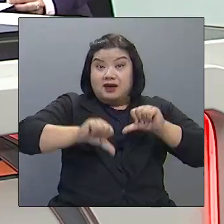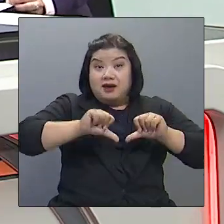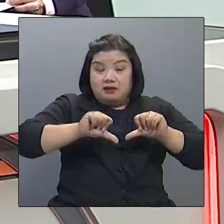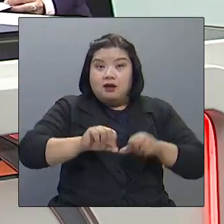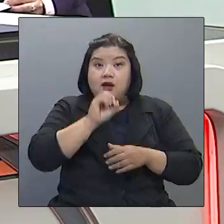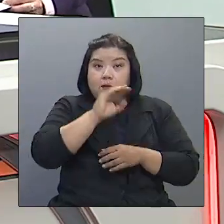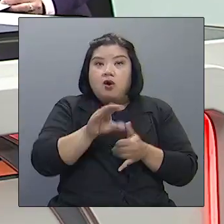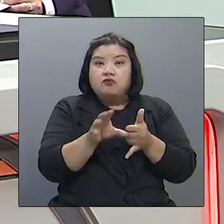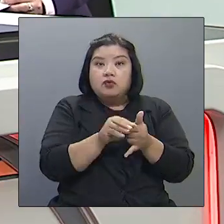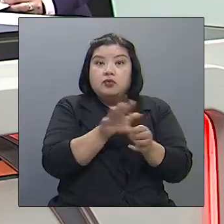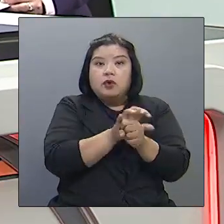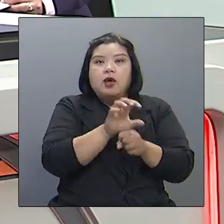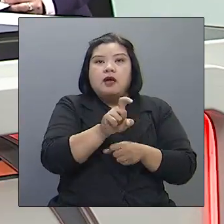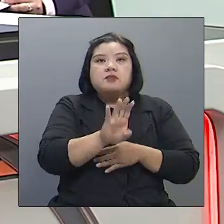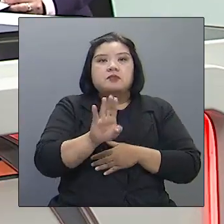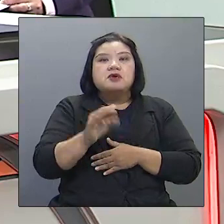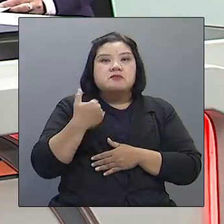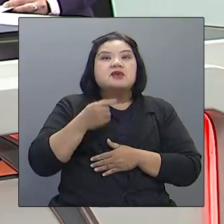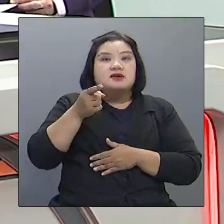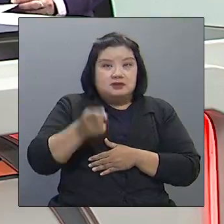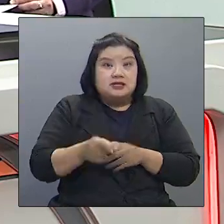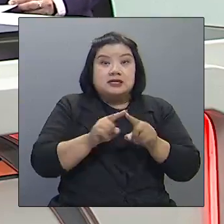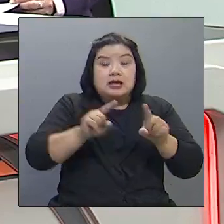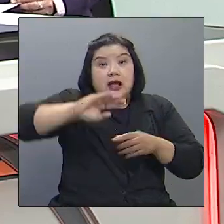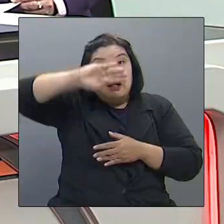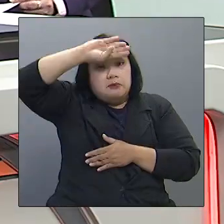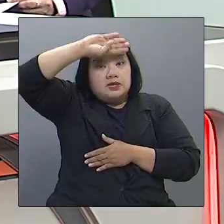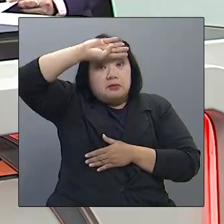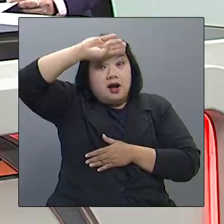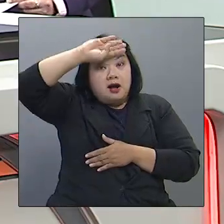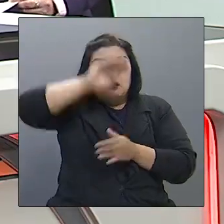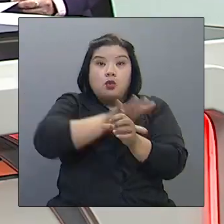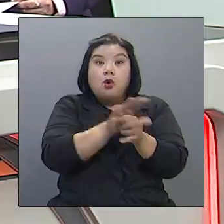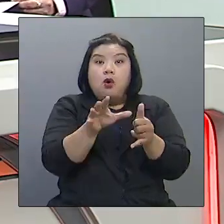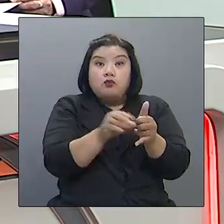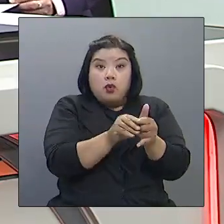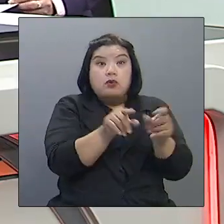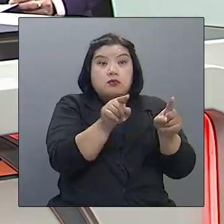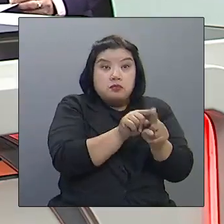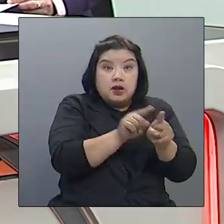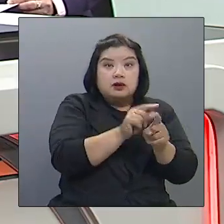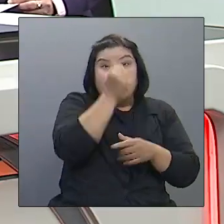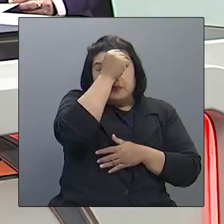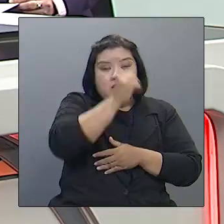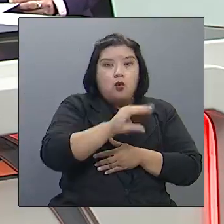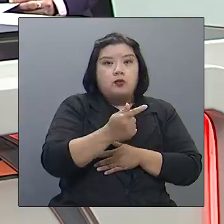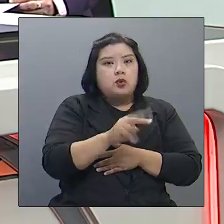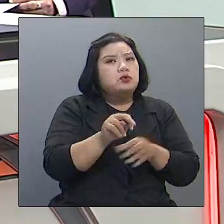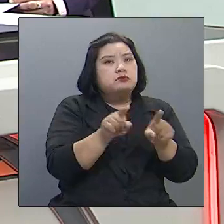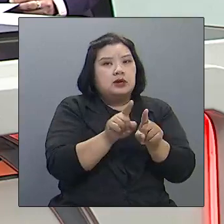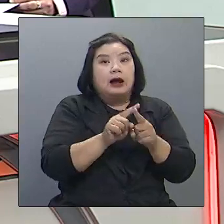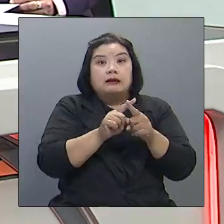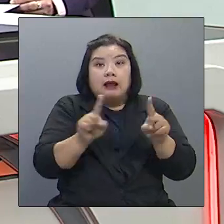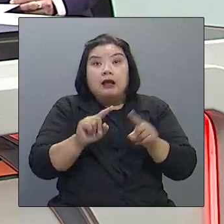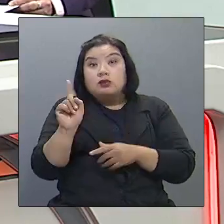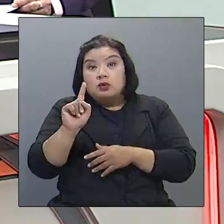ชื้อสายพันธุ์นี้จริงนะคะแต่ลักษณะอาการไม่ได้รุนแรงแตกต่างไปจากโอมิครอนที่เคยพบแต่ก็ไม่ปฏิเสธเรื่อง